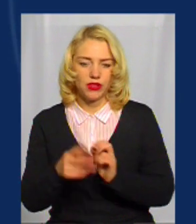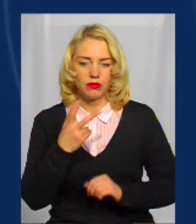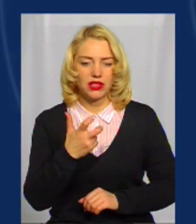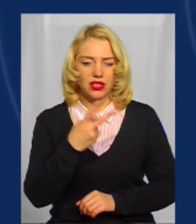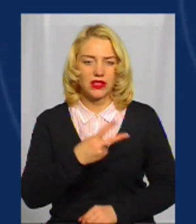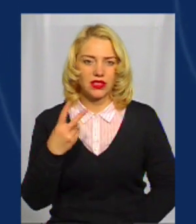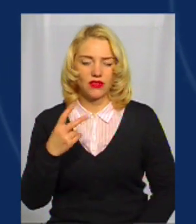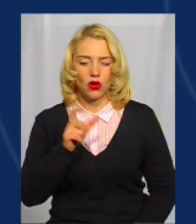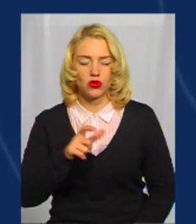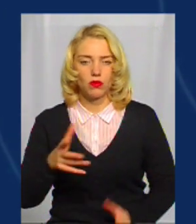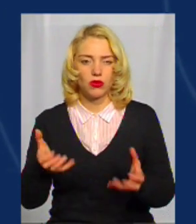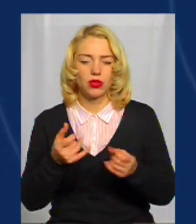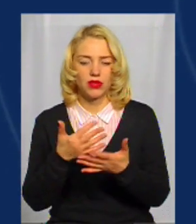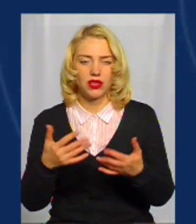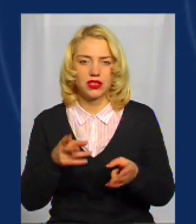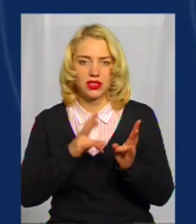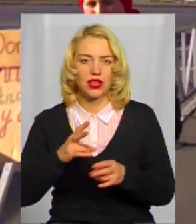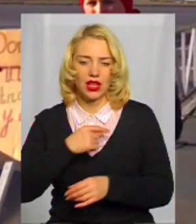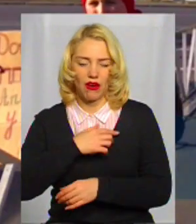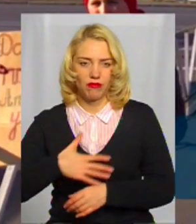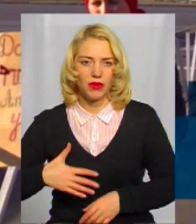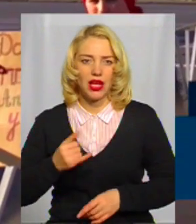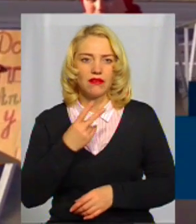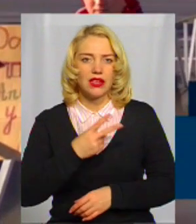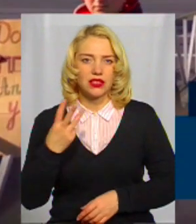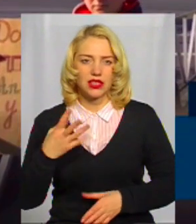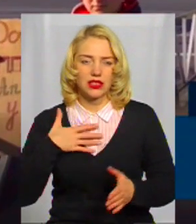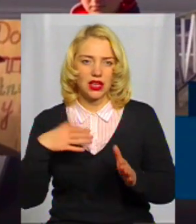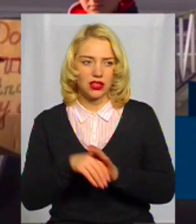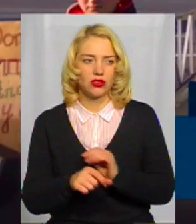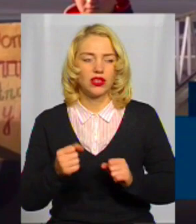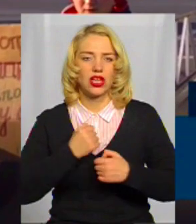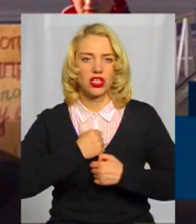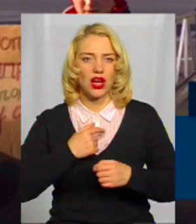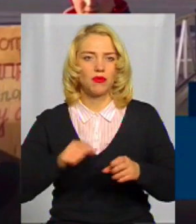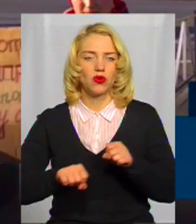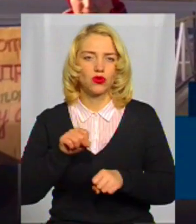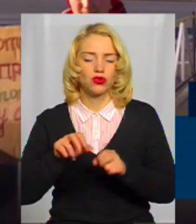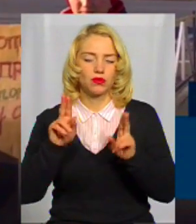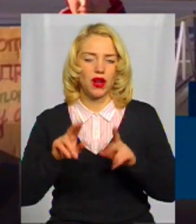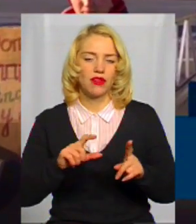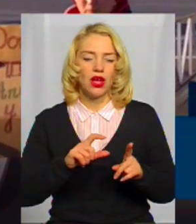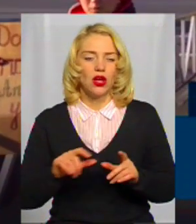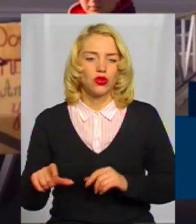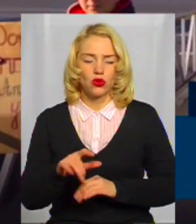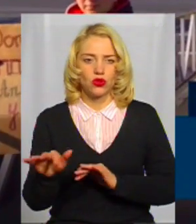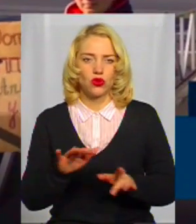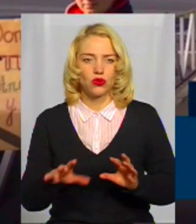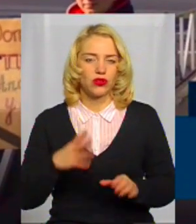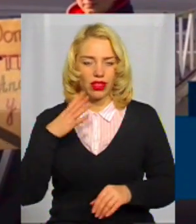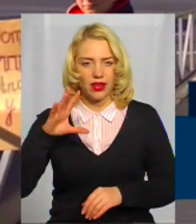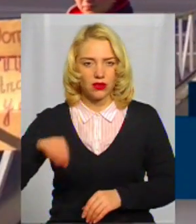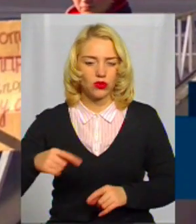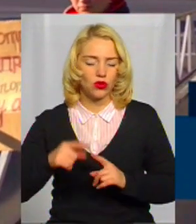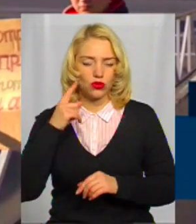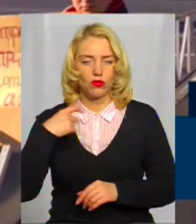особи отримали різні травми, 23 – загинуло. На превеликий жаль, порушують. Порушують правила дорожнього руху, нехтують. Думаю, що пасок безпеки –